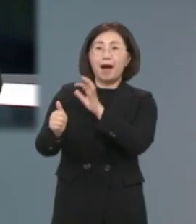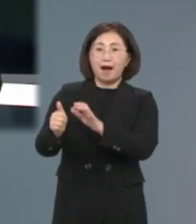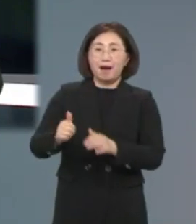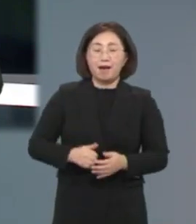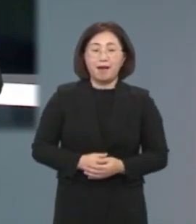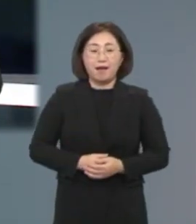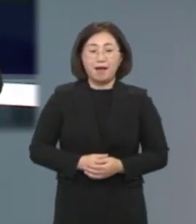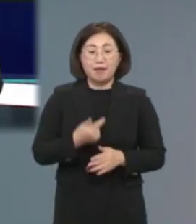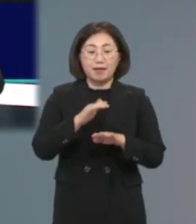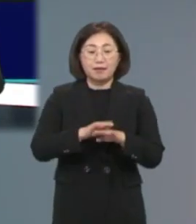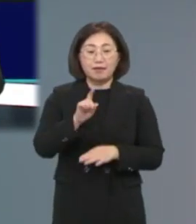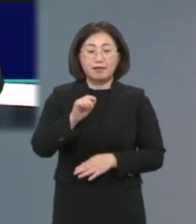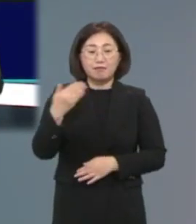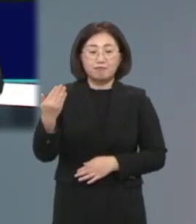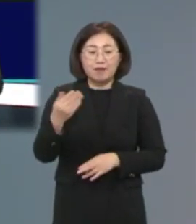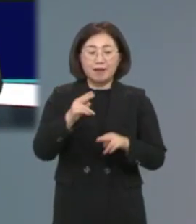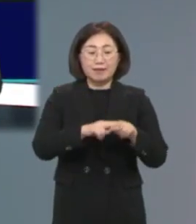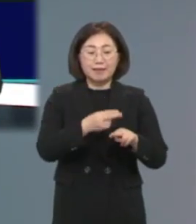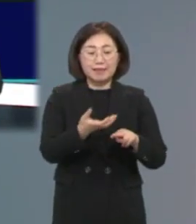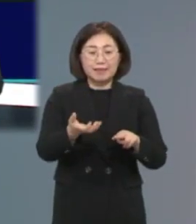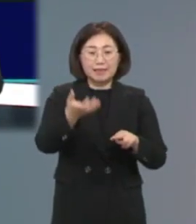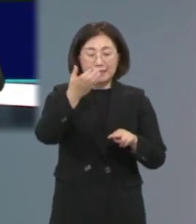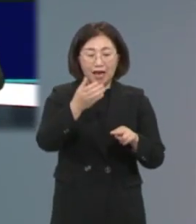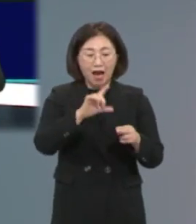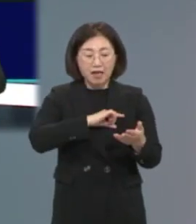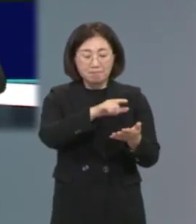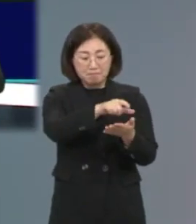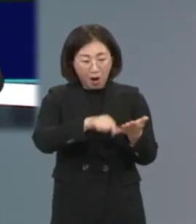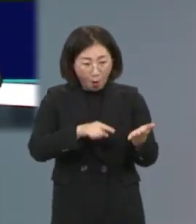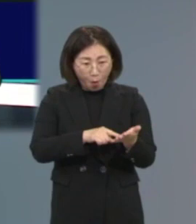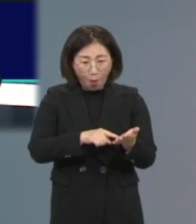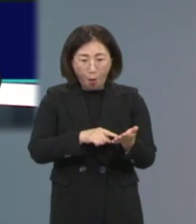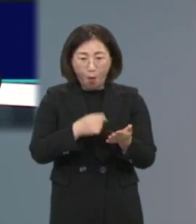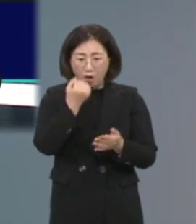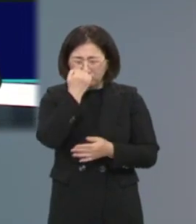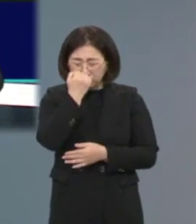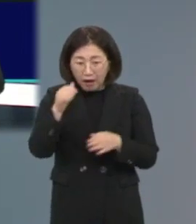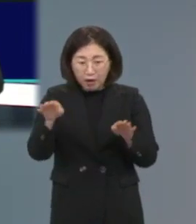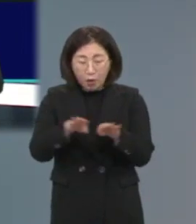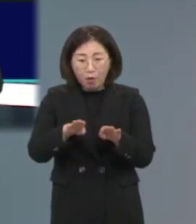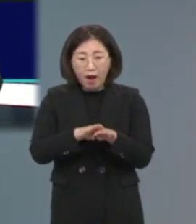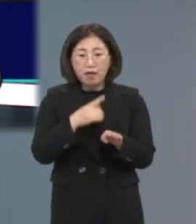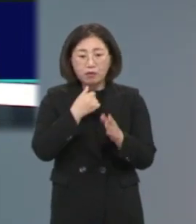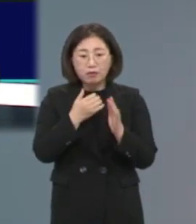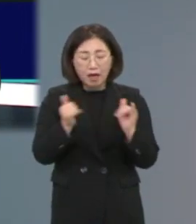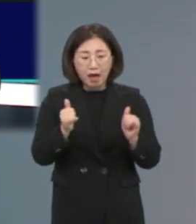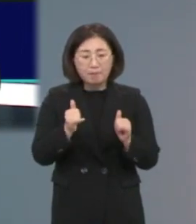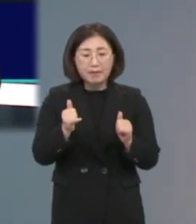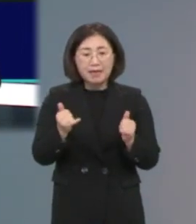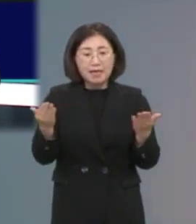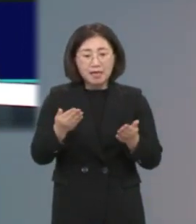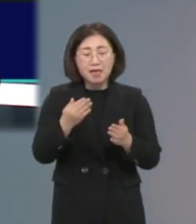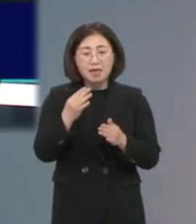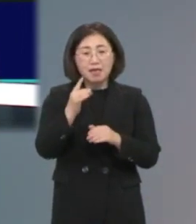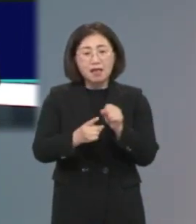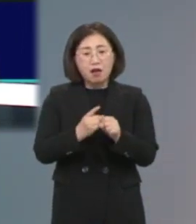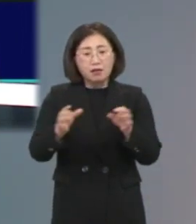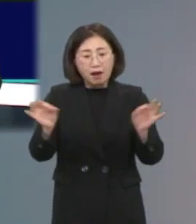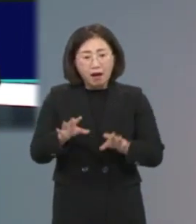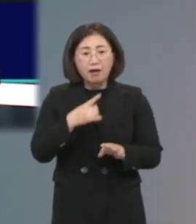최근 대전 소방본부의 승진자 명단에 무단결근했거나 근무 경력이 1년밖에 안 된 직원들이 포함돼